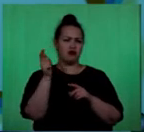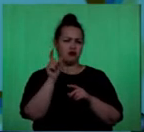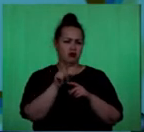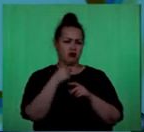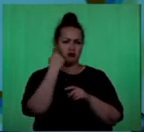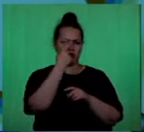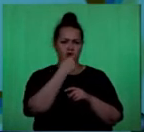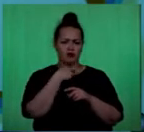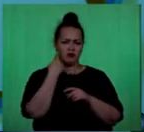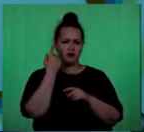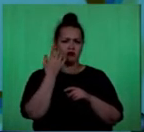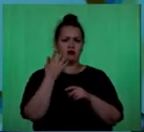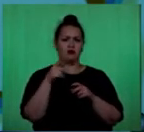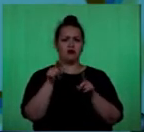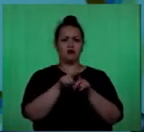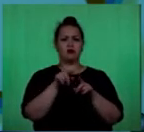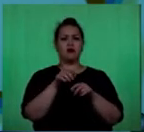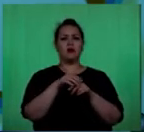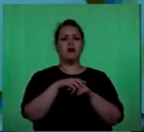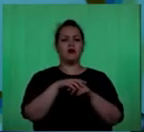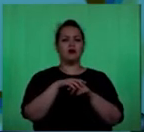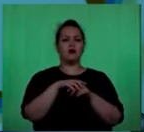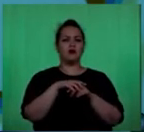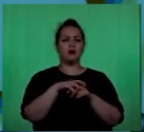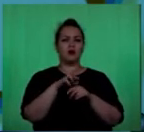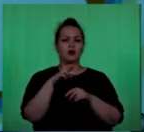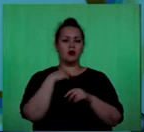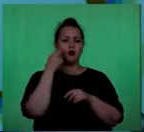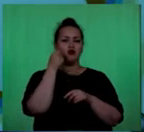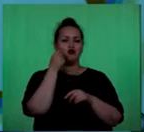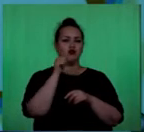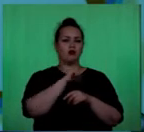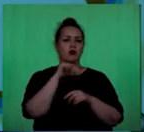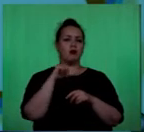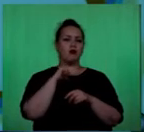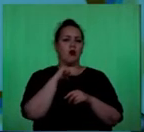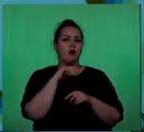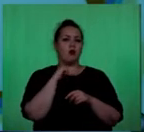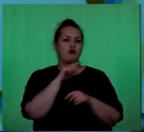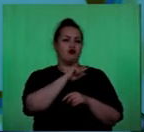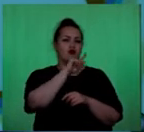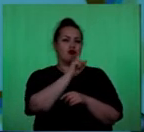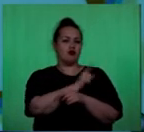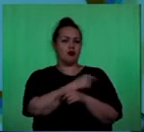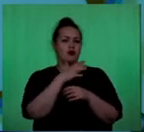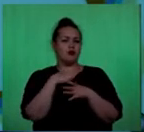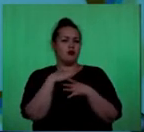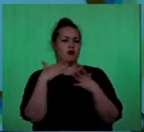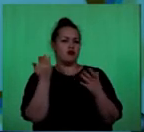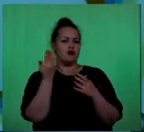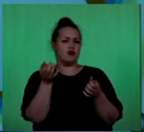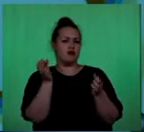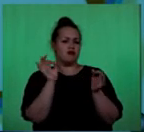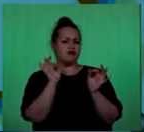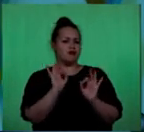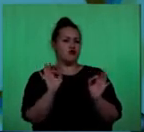лет переспросил карлсон я мужчина в самом расцвете сил я больше тебе ничего не